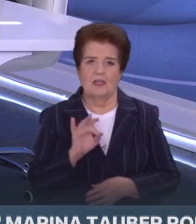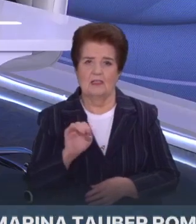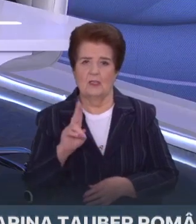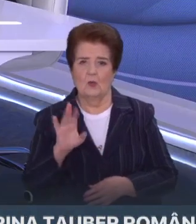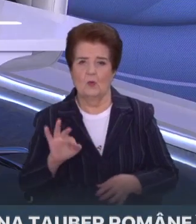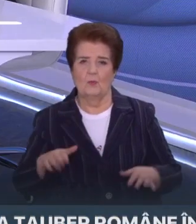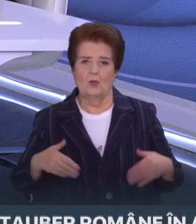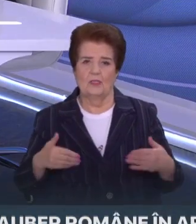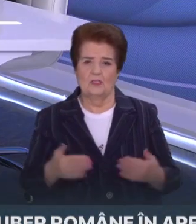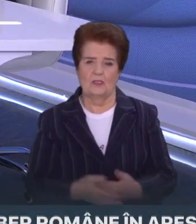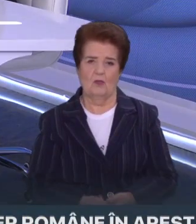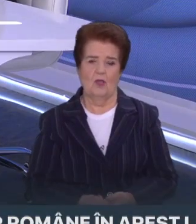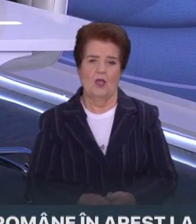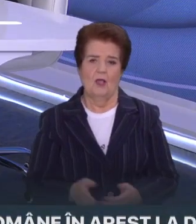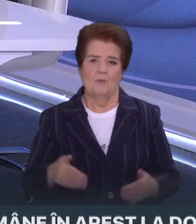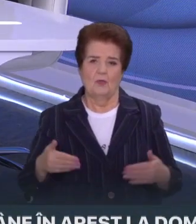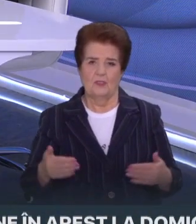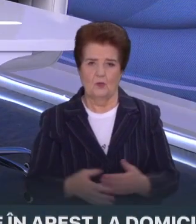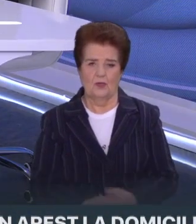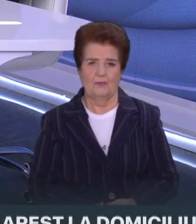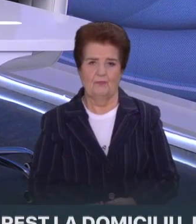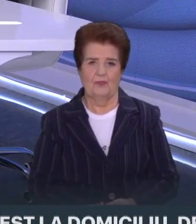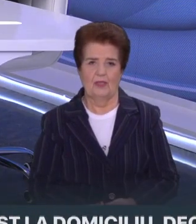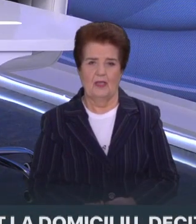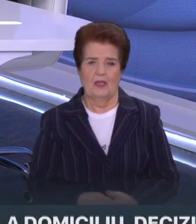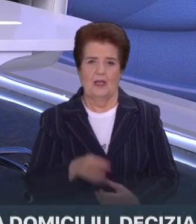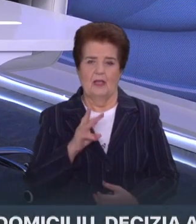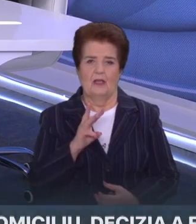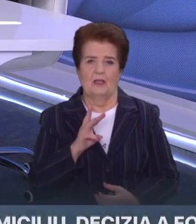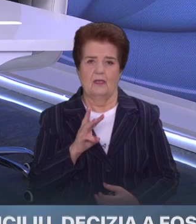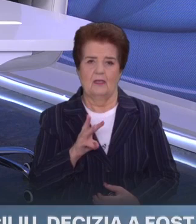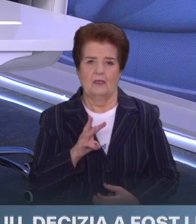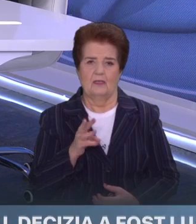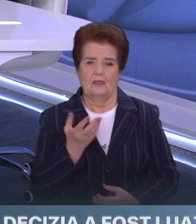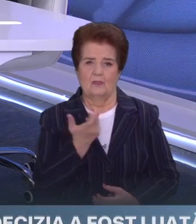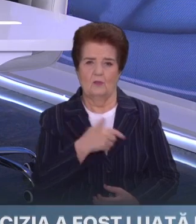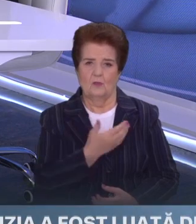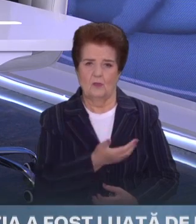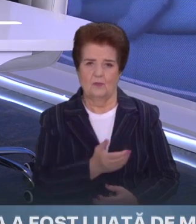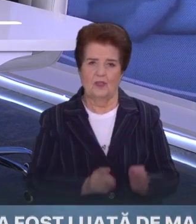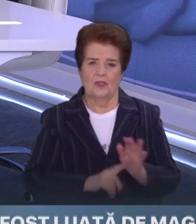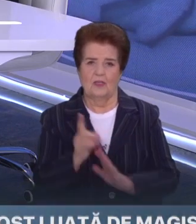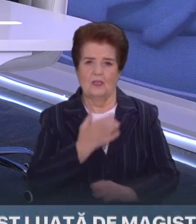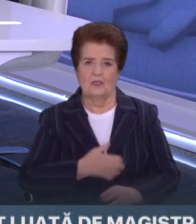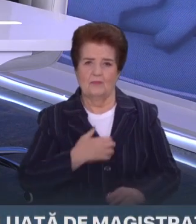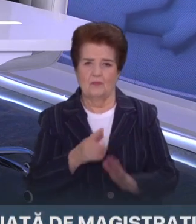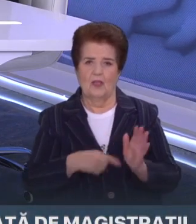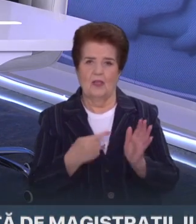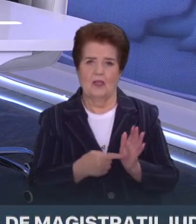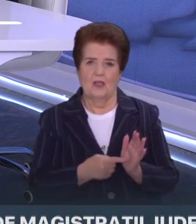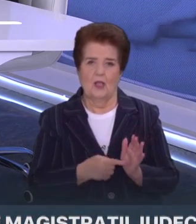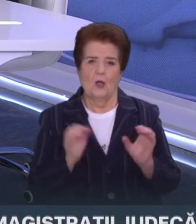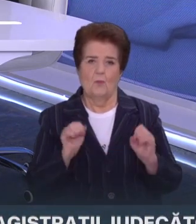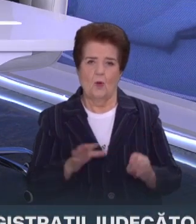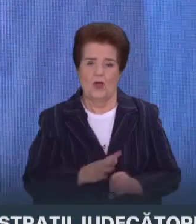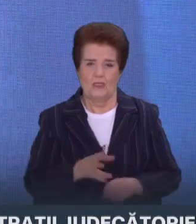ziua! Bună ziua! Domnule Mârzenco, să începem cu cea mai importantă întrebare. Cum vă poate